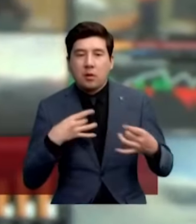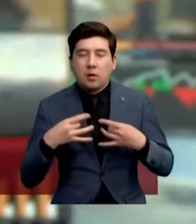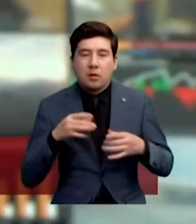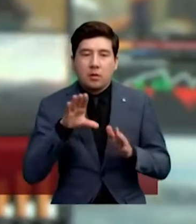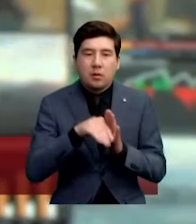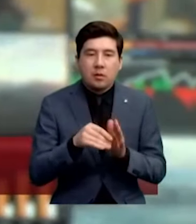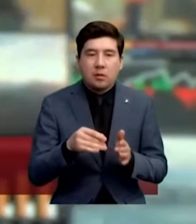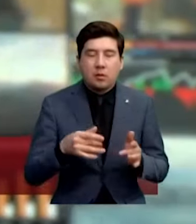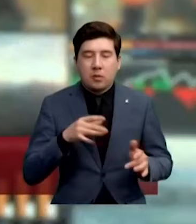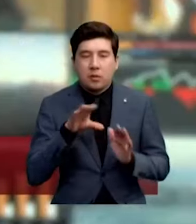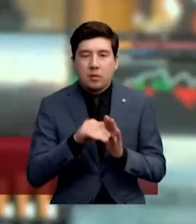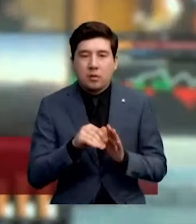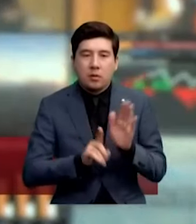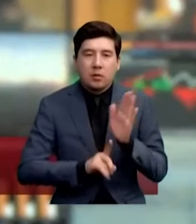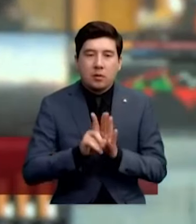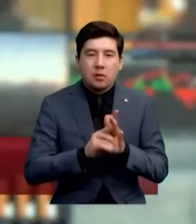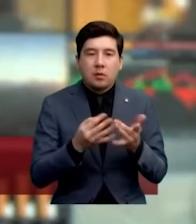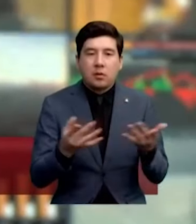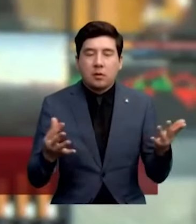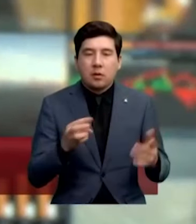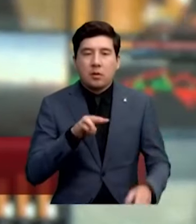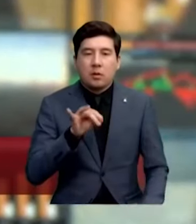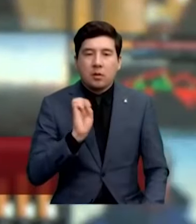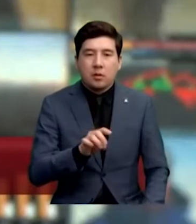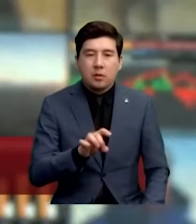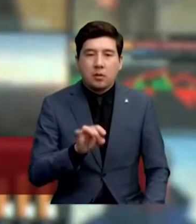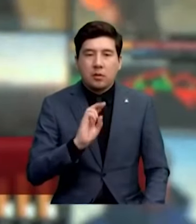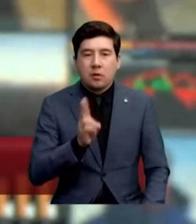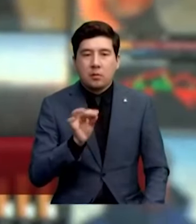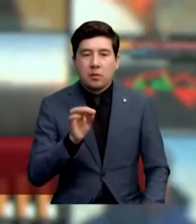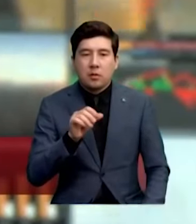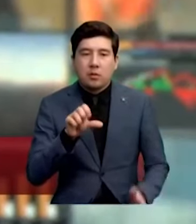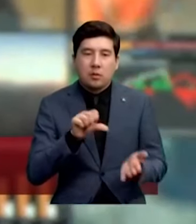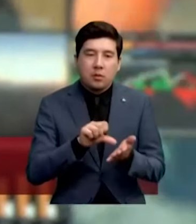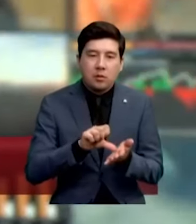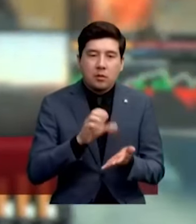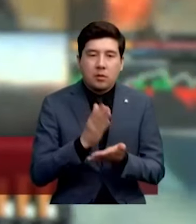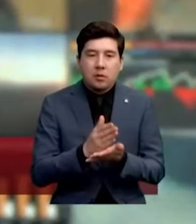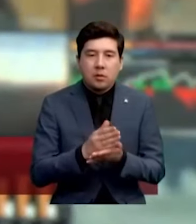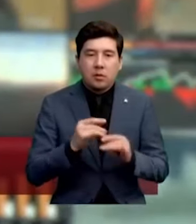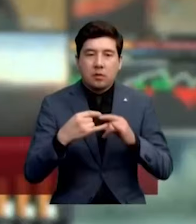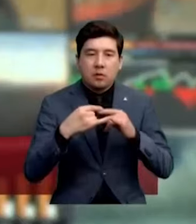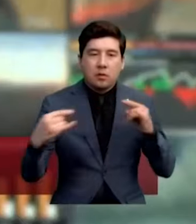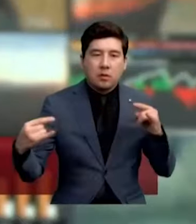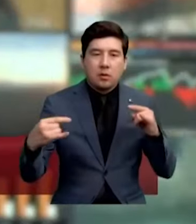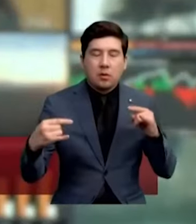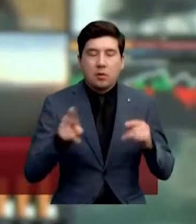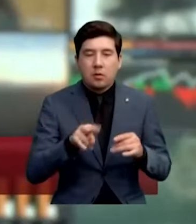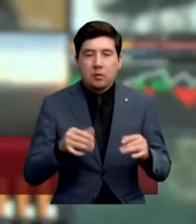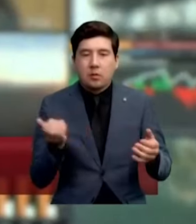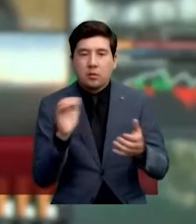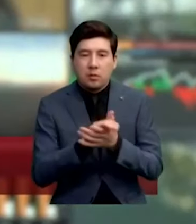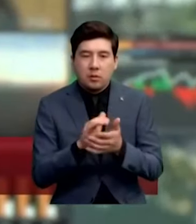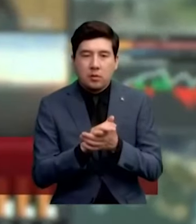Әр Наурыздың бастауы болған амалға мұнайлы өңірдегі әріптесім Қымбат Дайырқызда қатысып келді. Дастархан жайып кішілердің сәлемін алуға